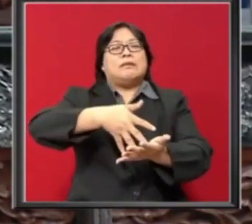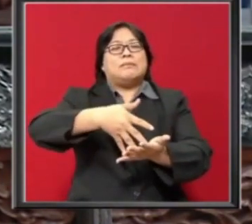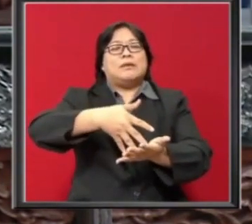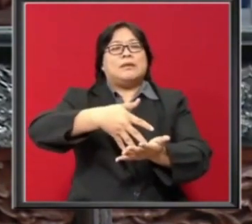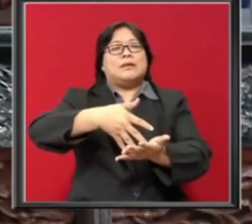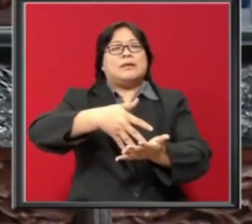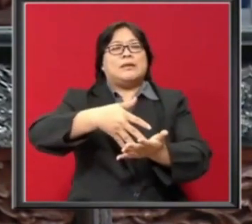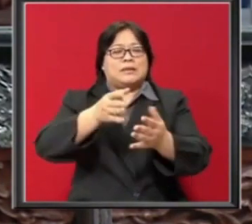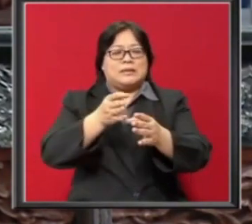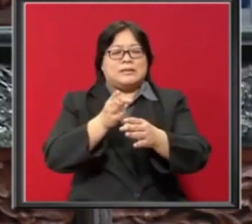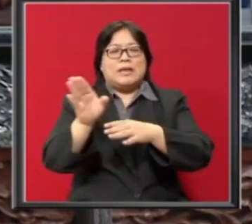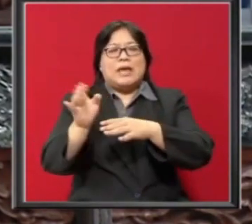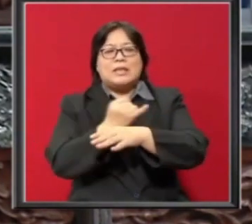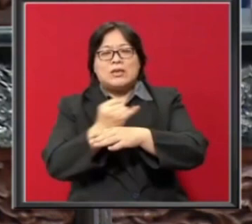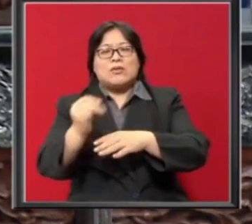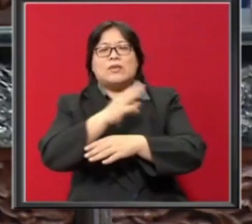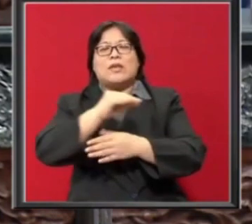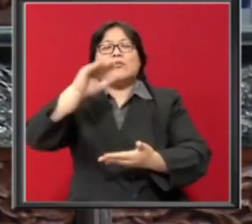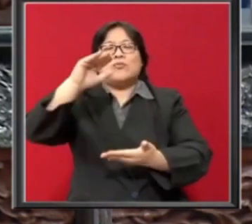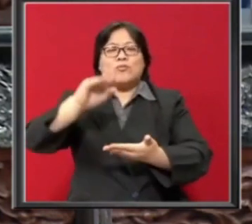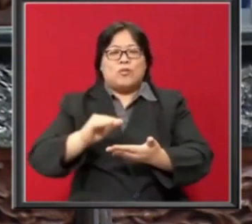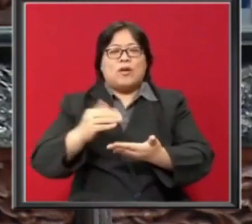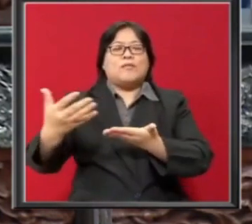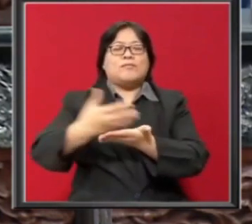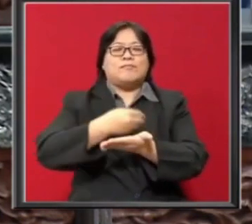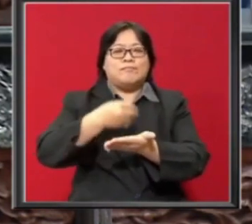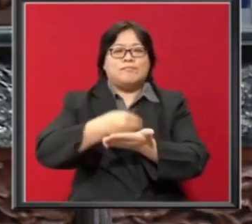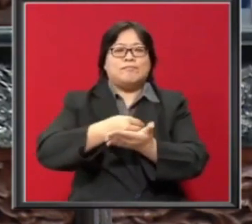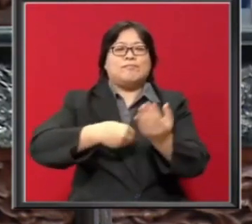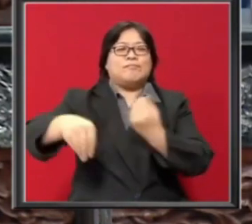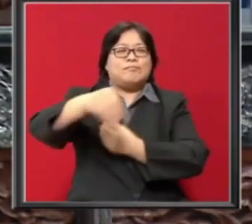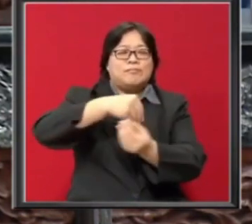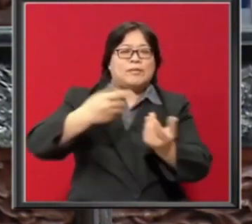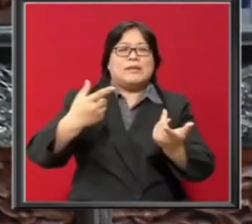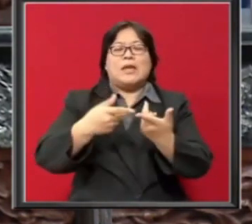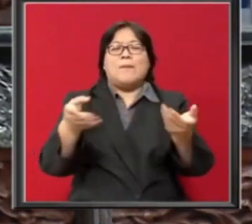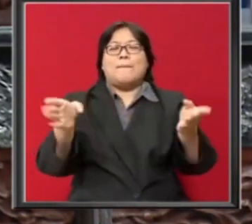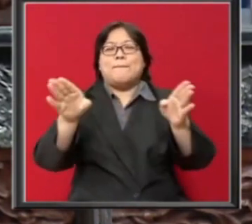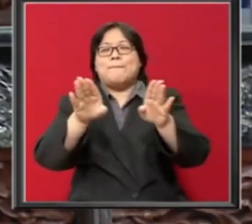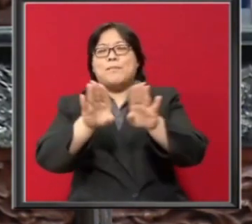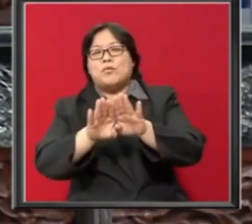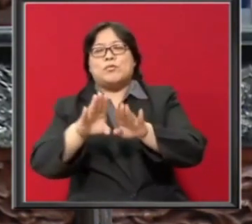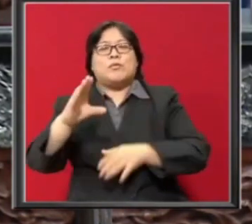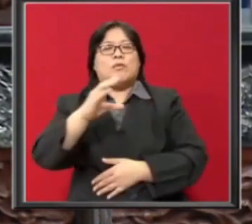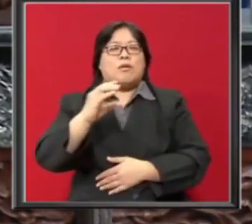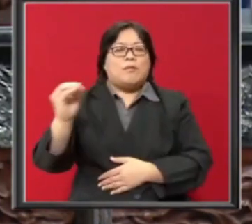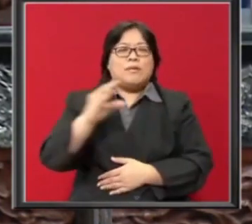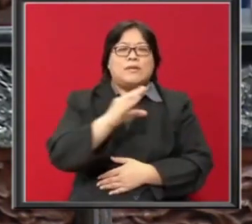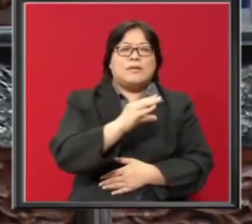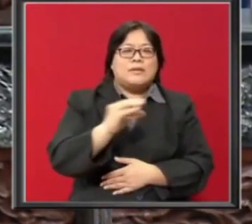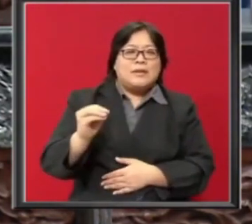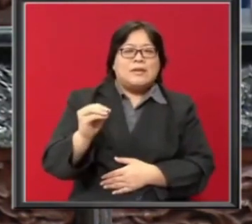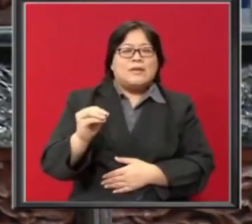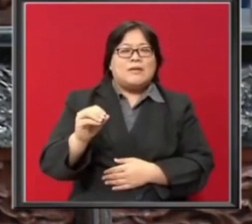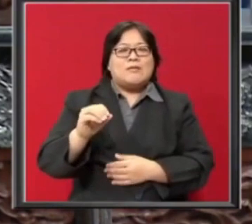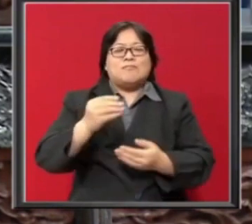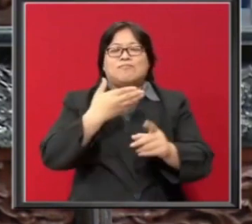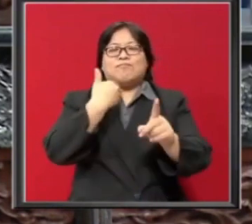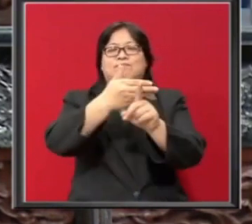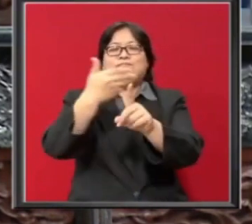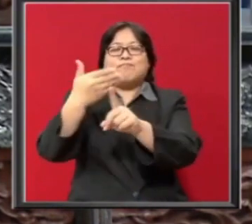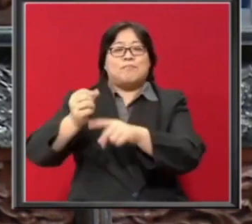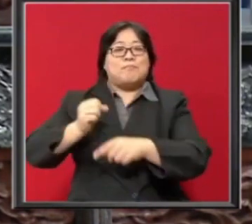sektor industri dan kekurangan pendapatan penutupan syariah syari'at dan